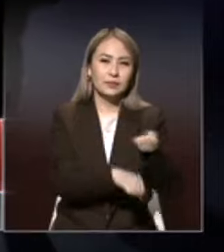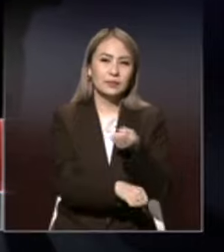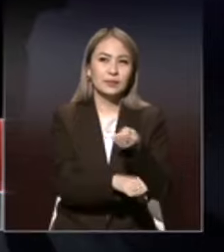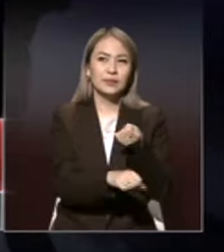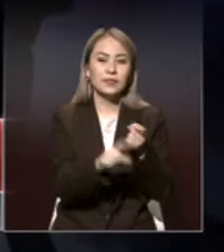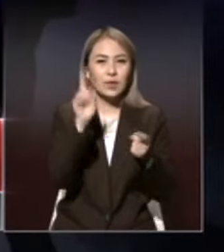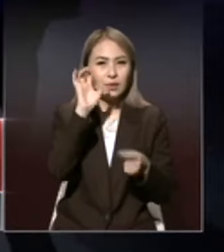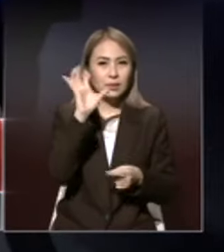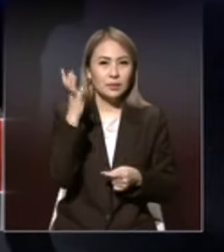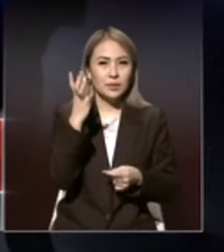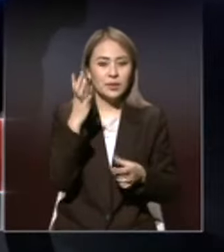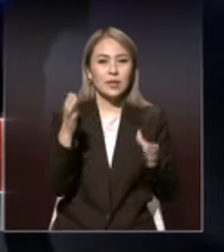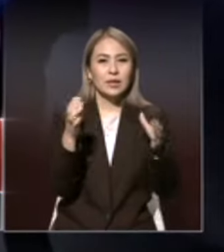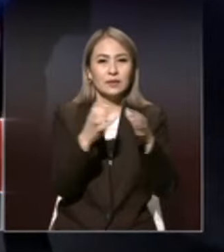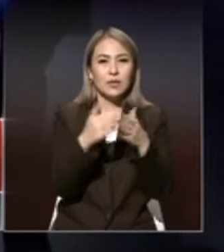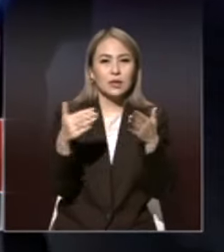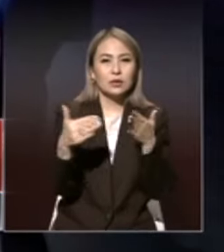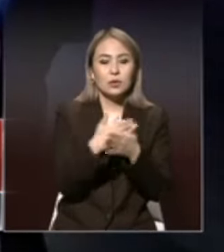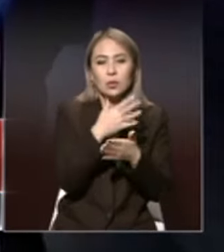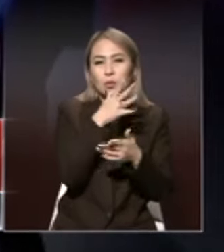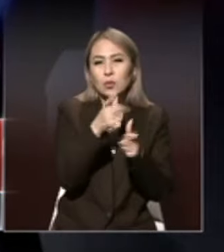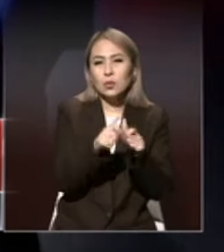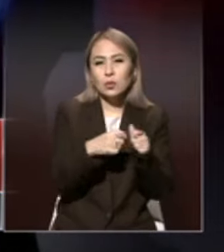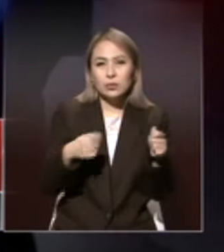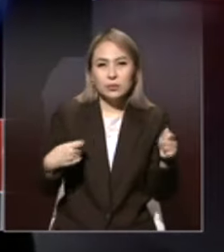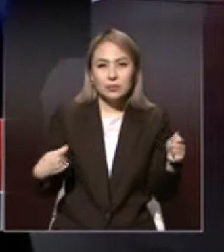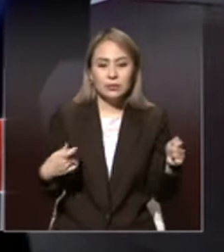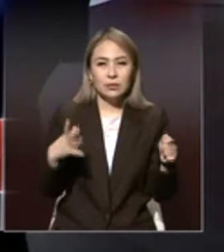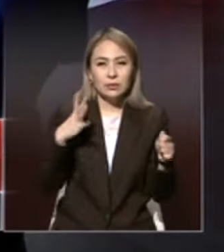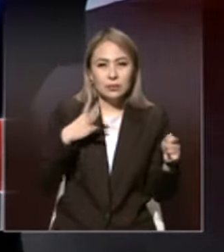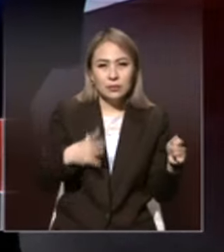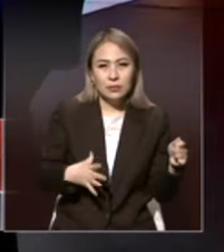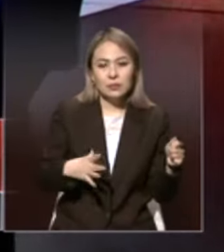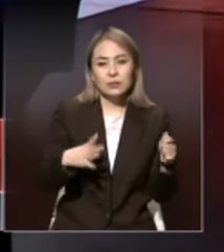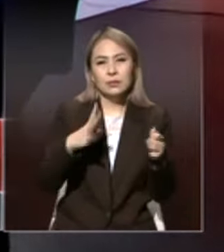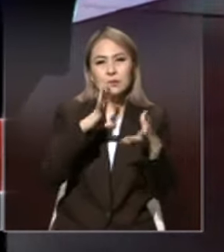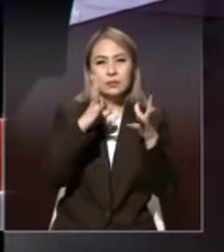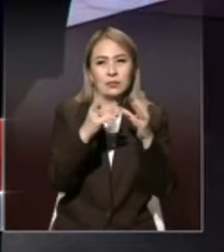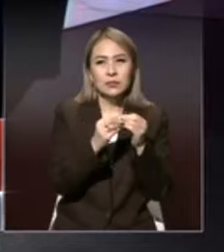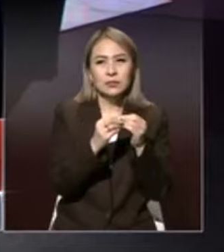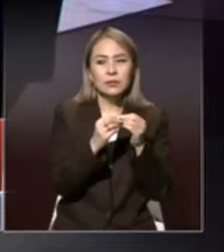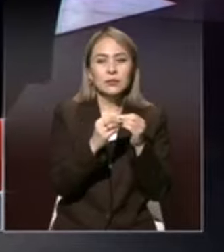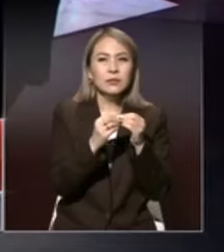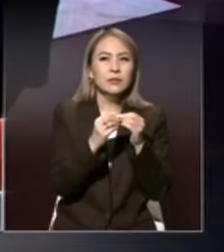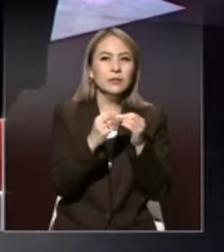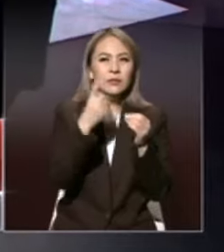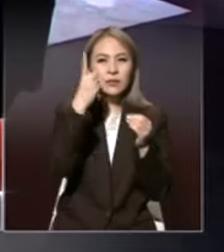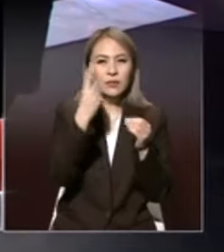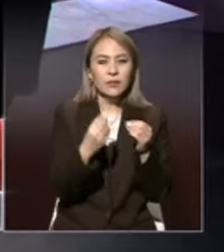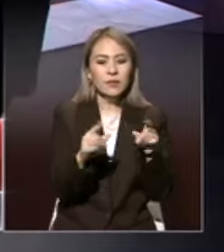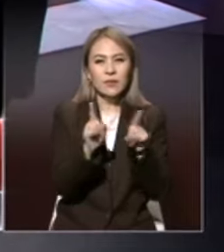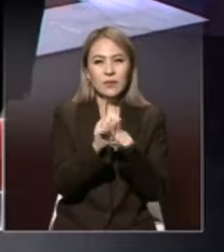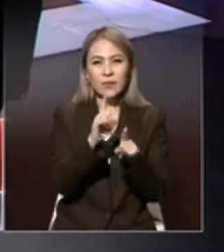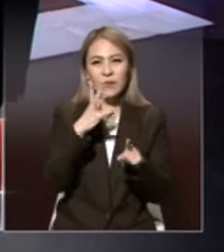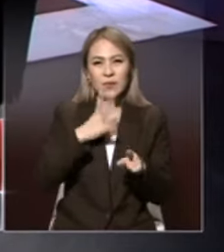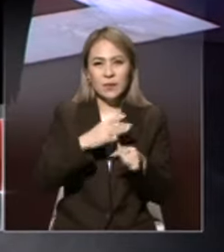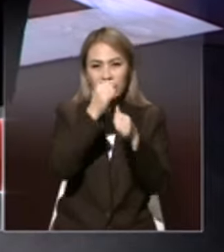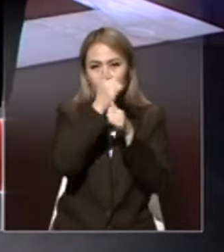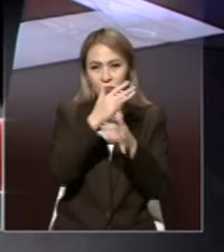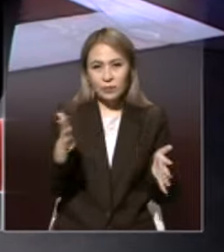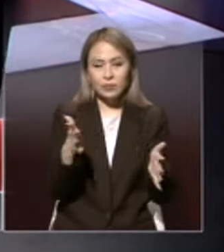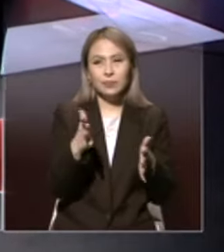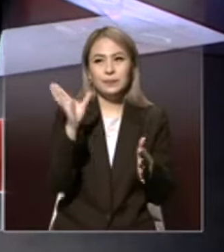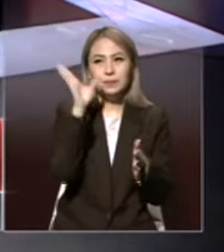Өйткені психологиялық тұрғыдан ұзақ уақыт қысымға көніп жүріп, көніп әптен бір күні оның да шыдамы